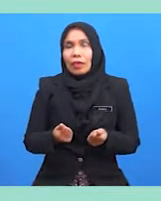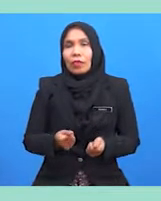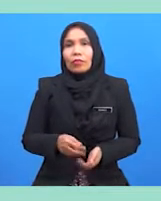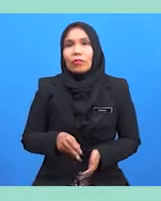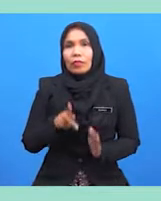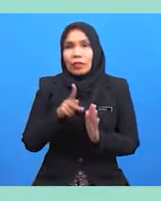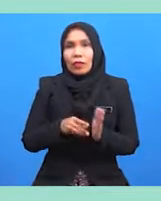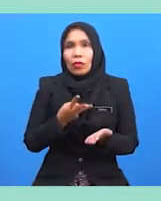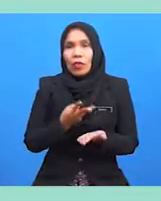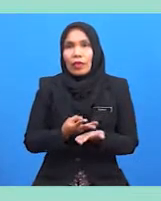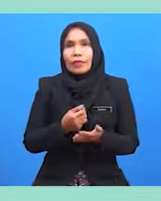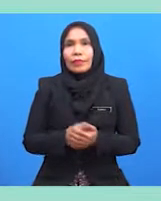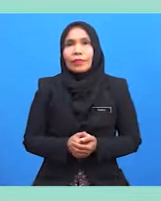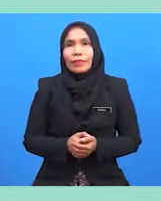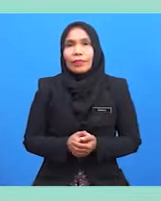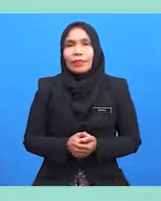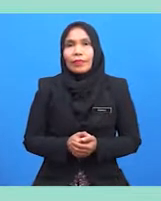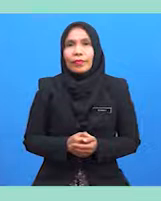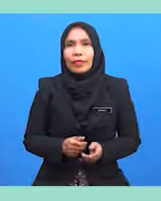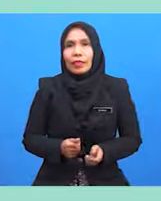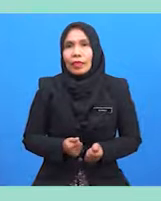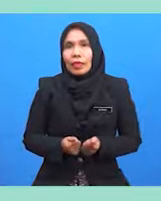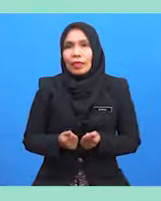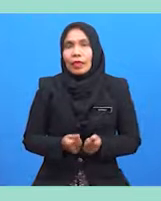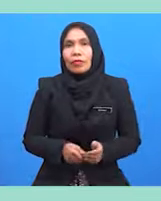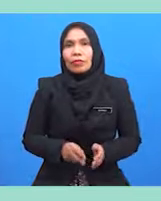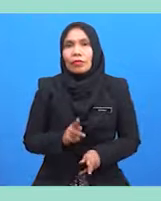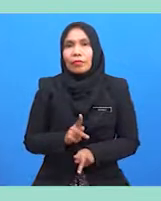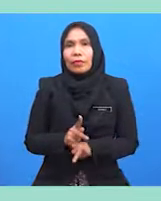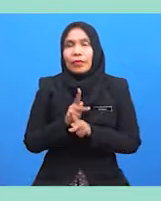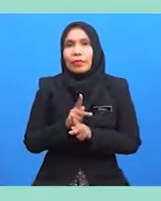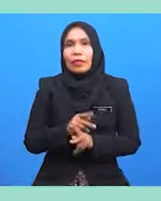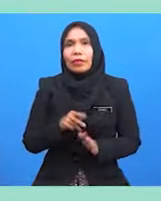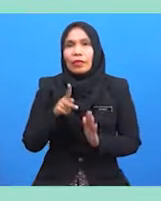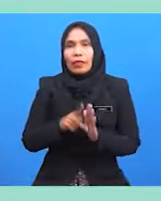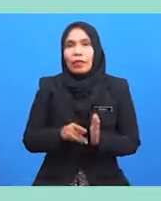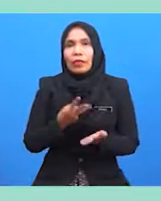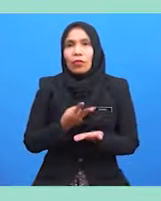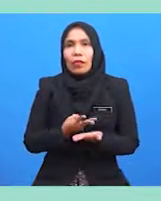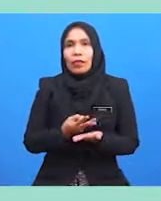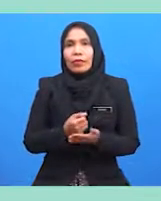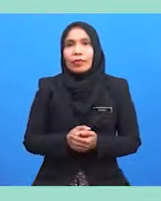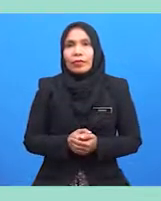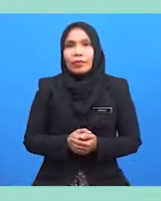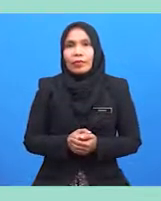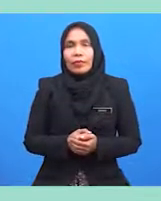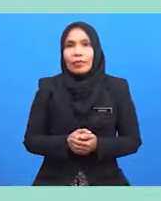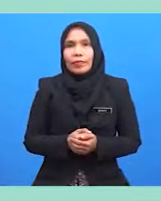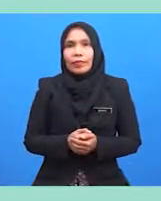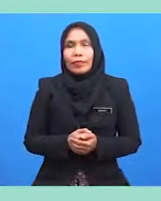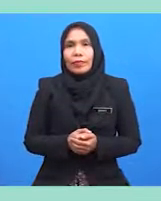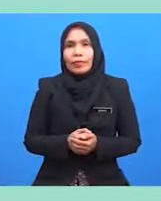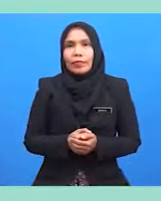Akaun pinjaman kewangan pula mengandungi segala rekod pinjaman yang dibuat oleh